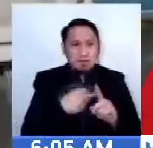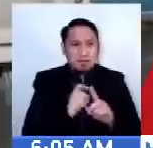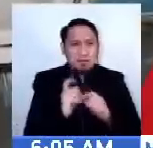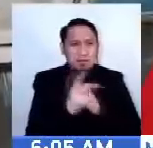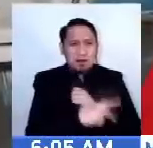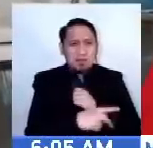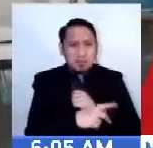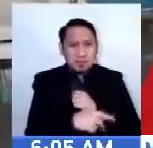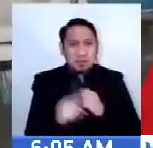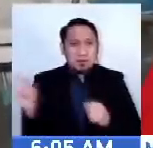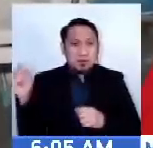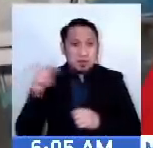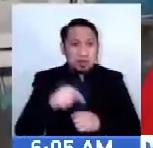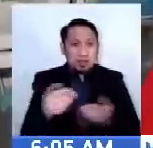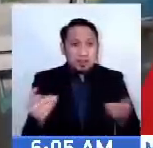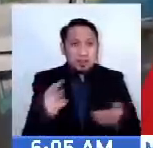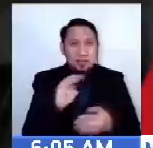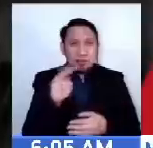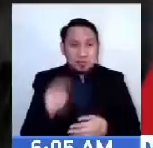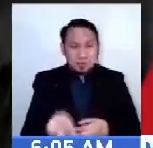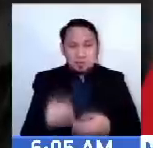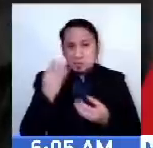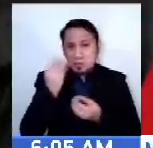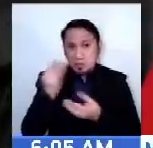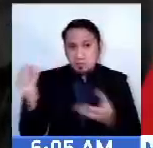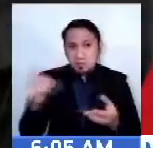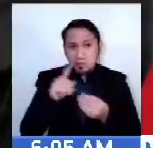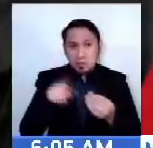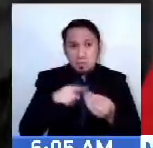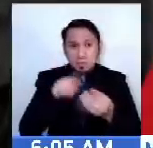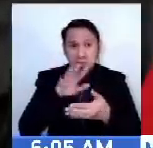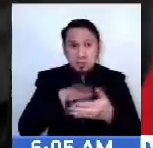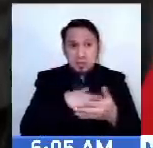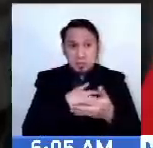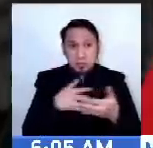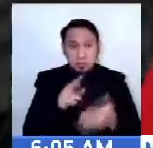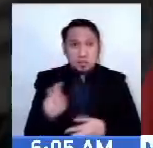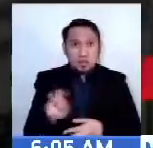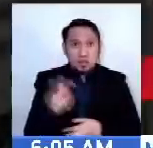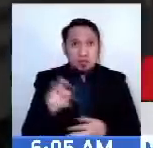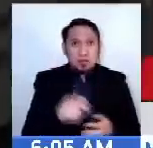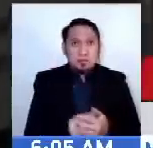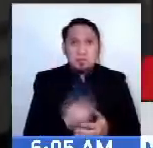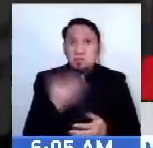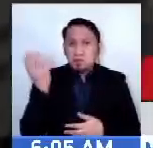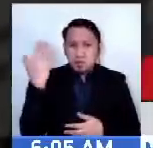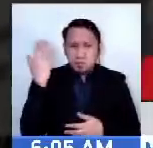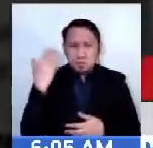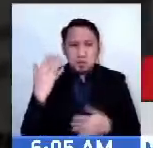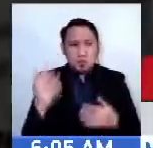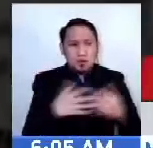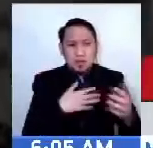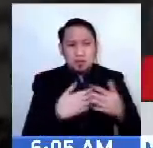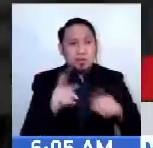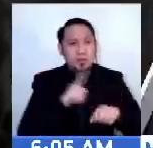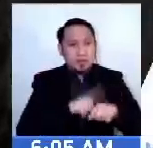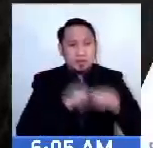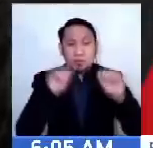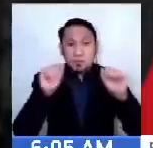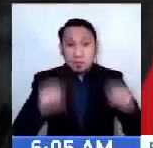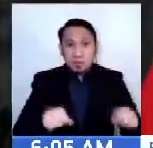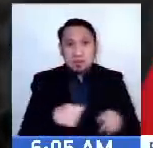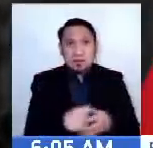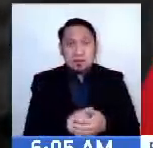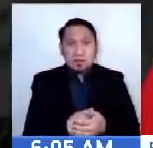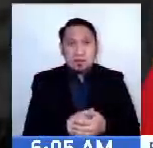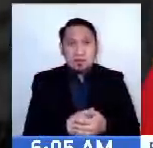Inabisuhan naman daw sila ng pagbabago ng oras ng biyahe. Noong dati, kahit anong oras pwede. Pero ngayon, mas nag-a-advance